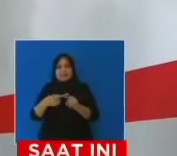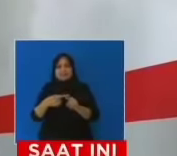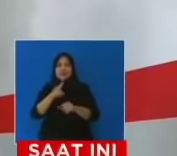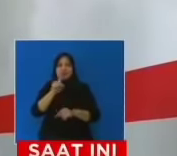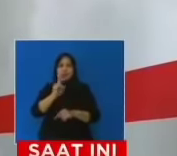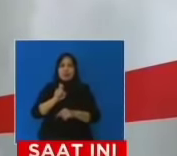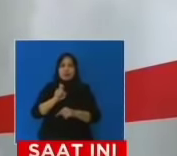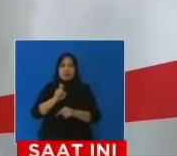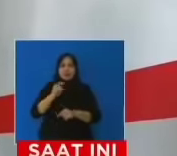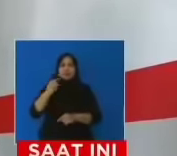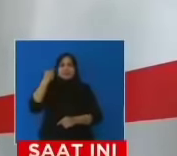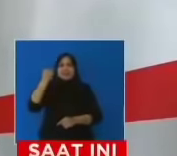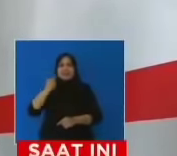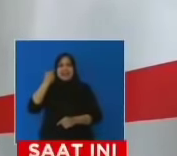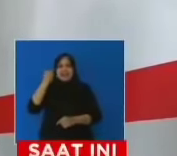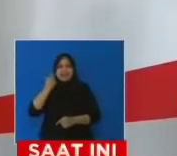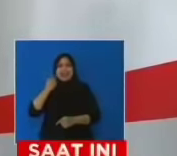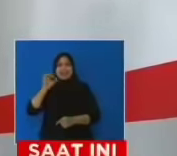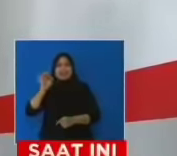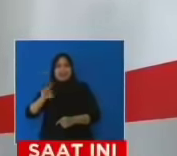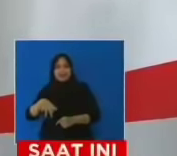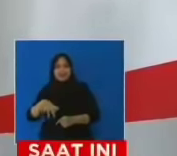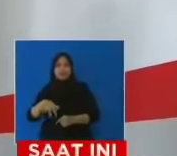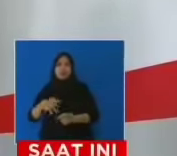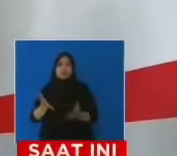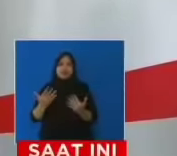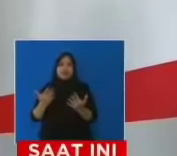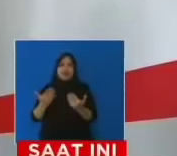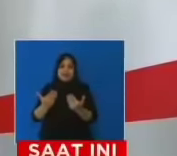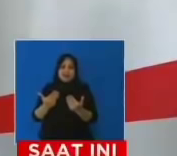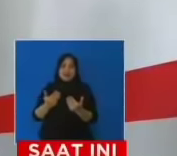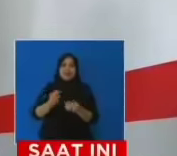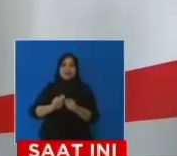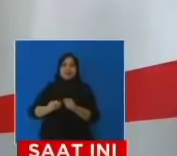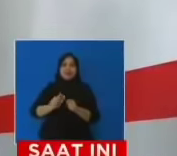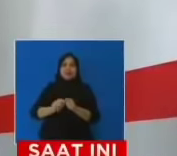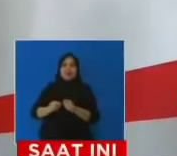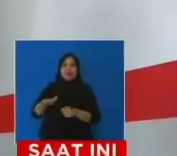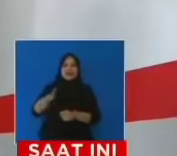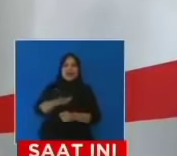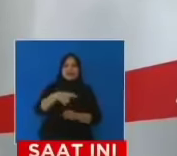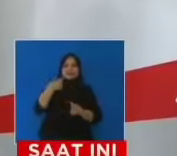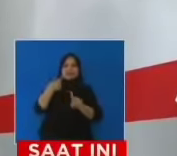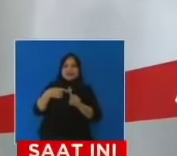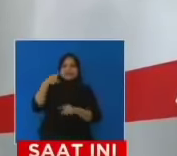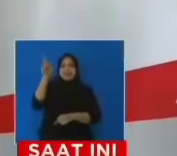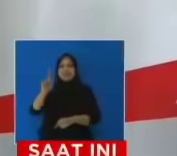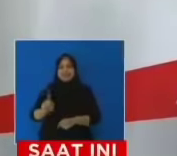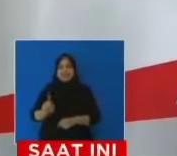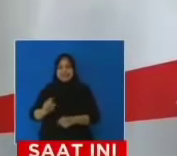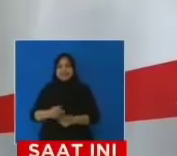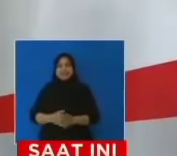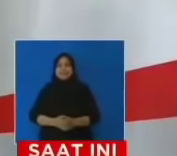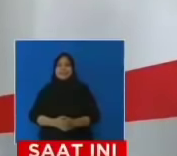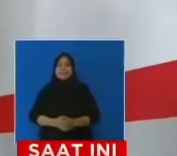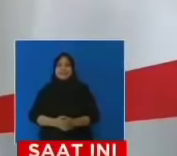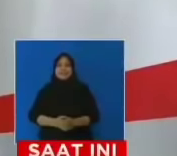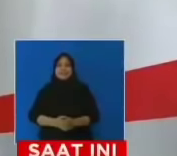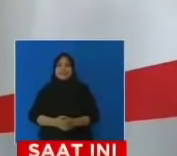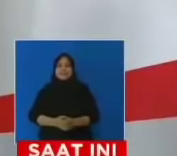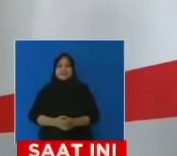tangga, termasuk keringanan pembayaran iuran air listrik. Oleh karena